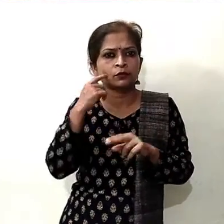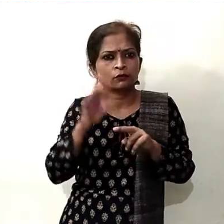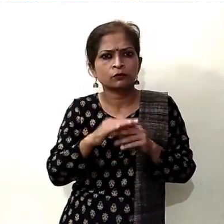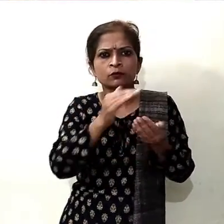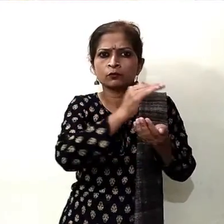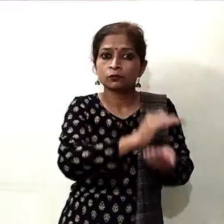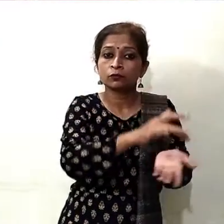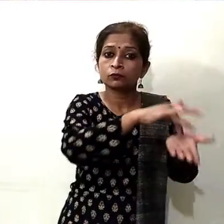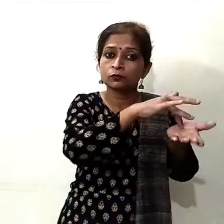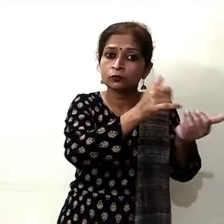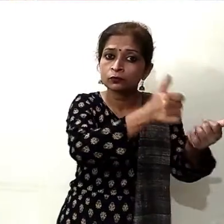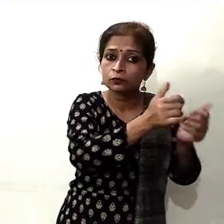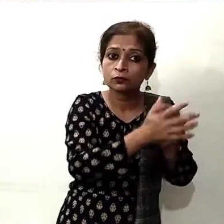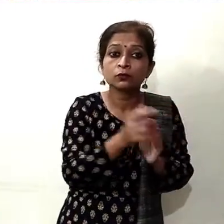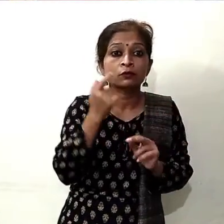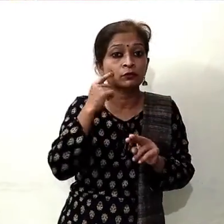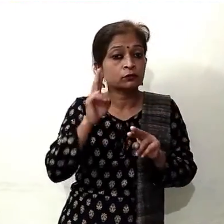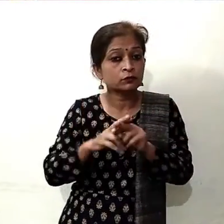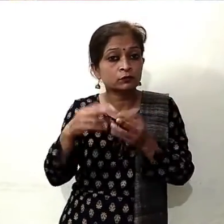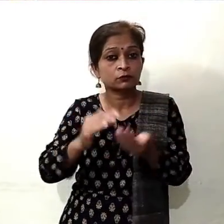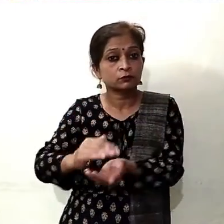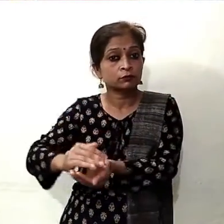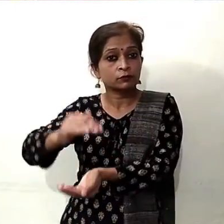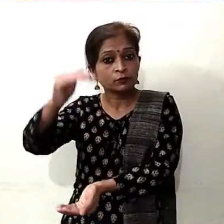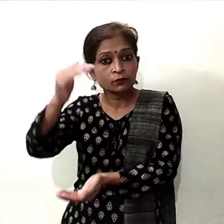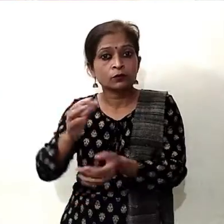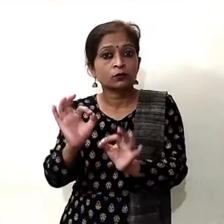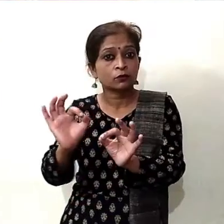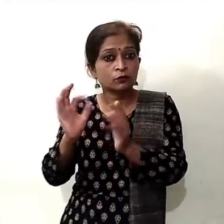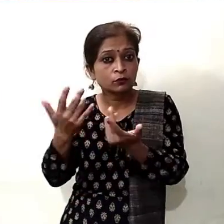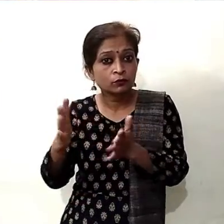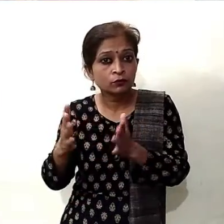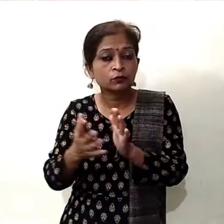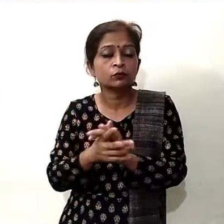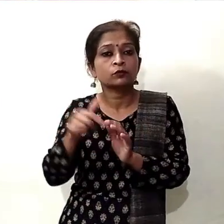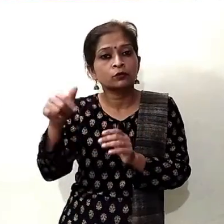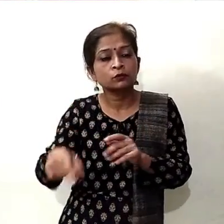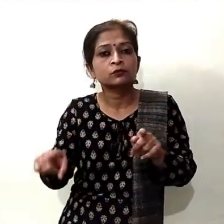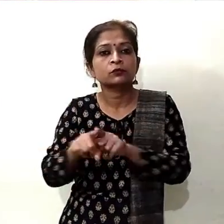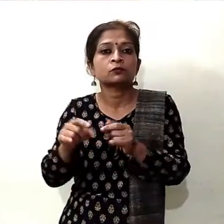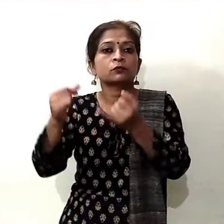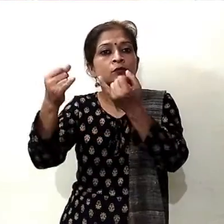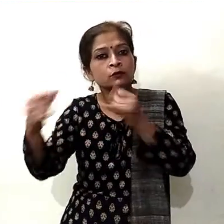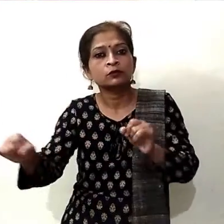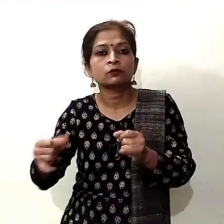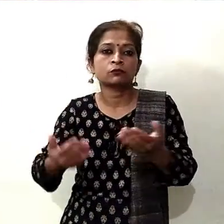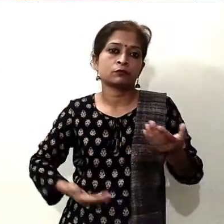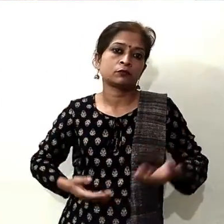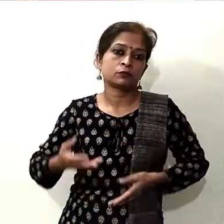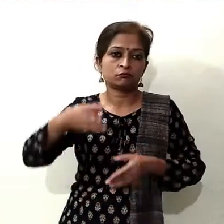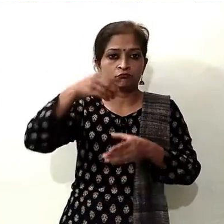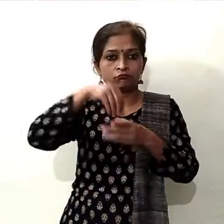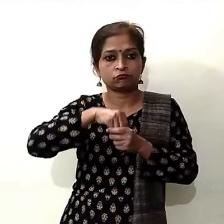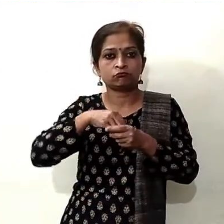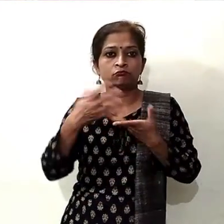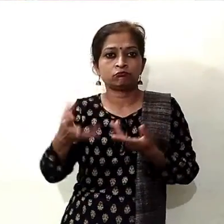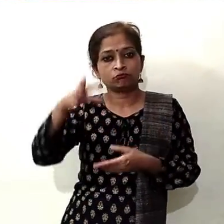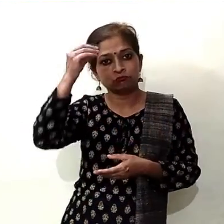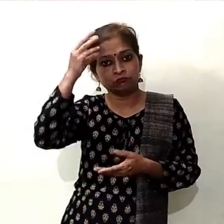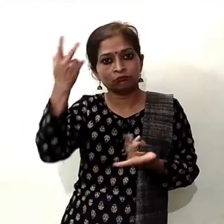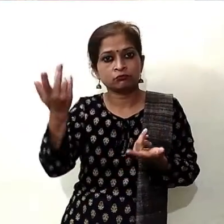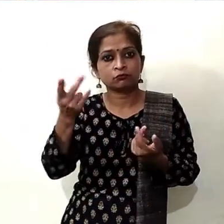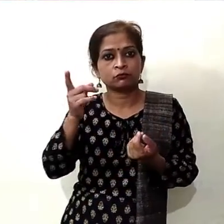जन्म लिए हो, लेकिन आपका अगर लालन पालन भी ठीक ना हुआ तो लक्षण आ जाएंगे आपके। वापस होश आ जाता है,